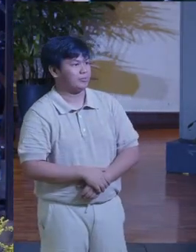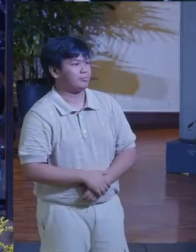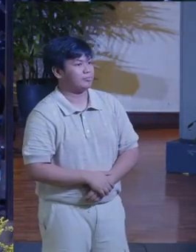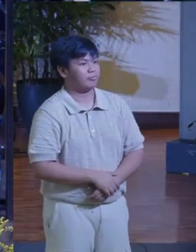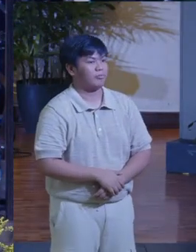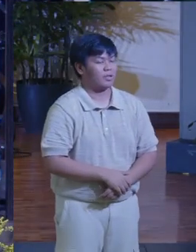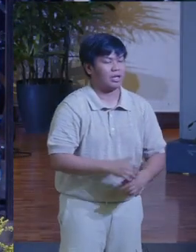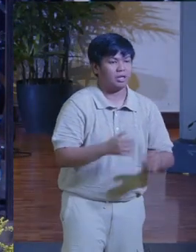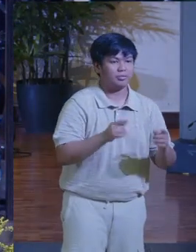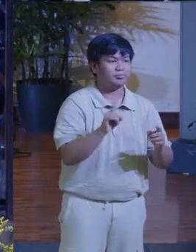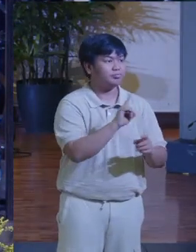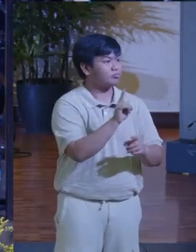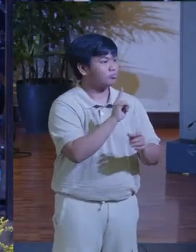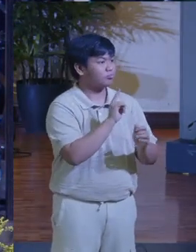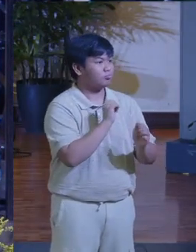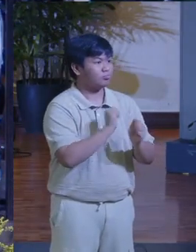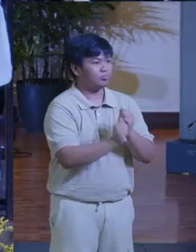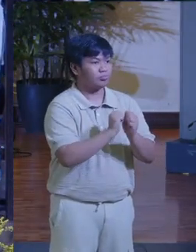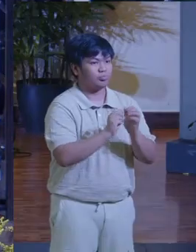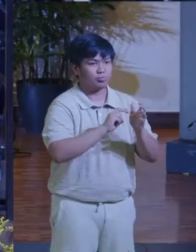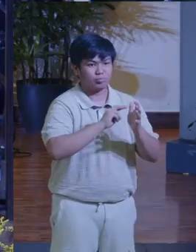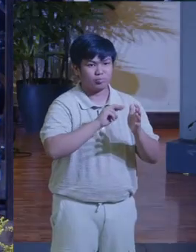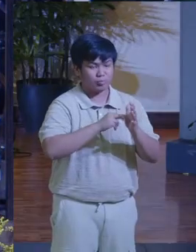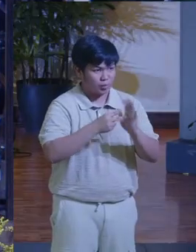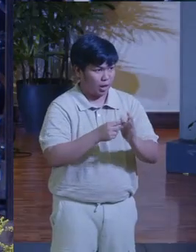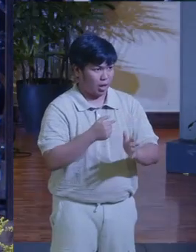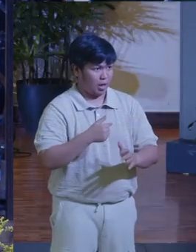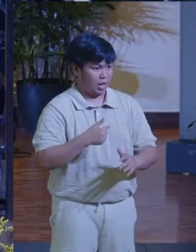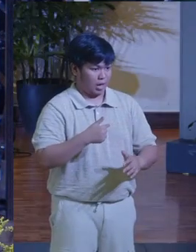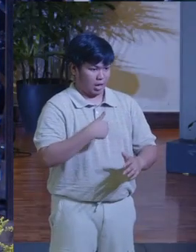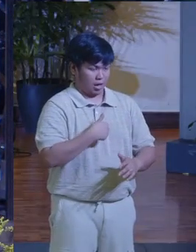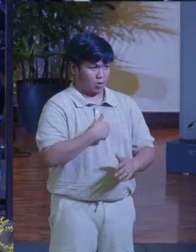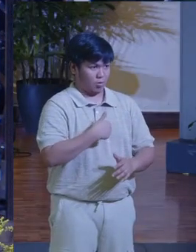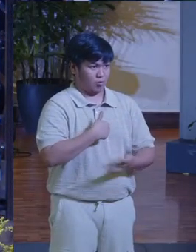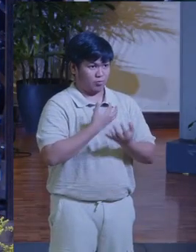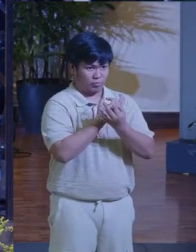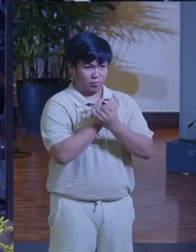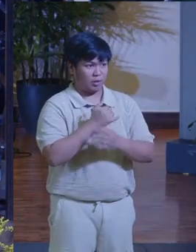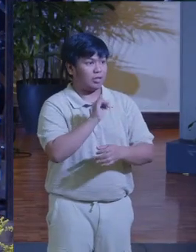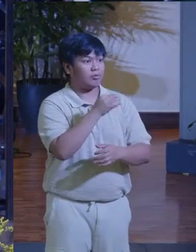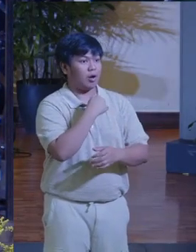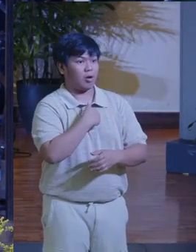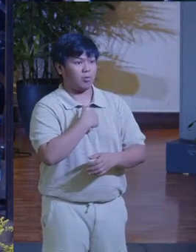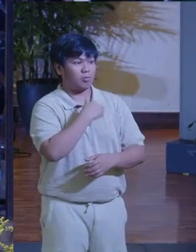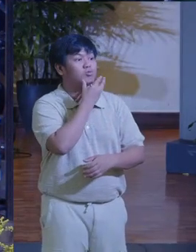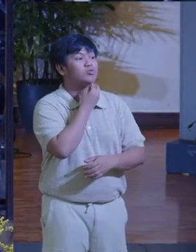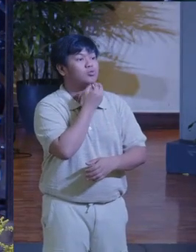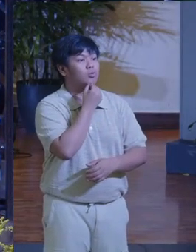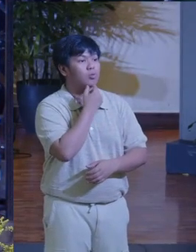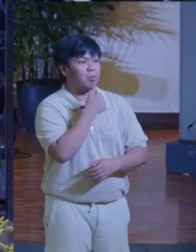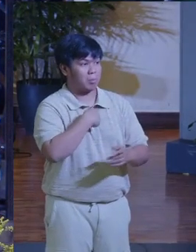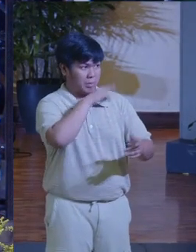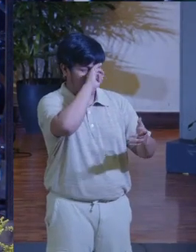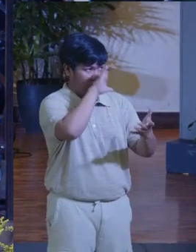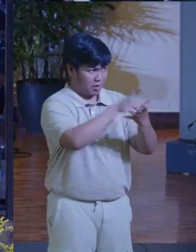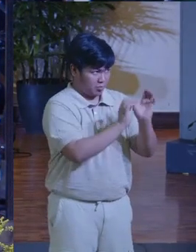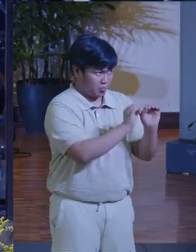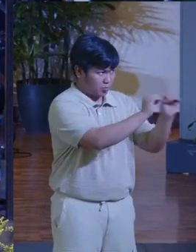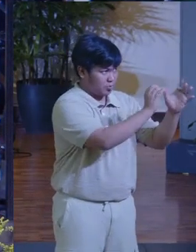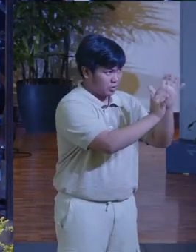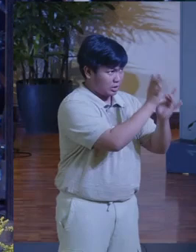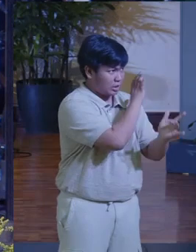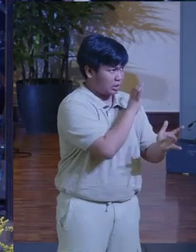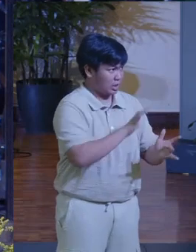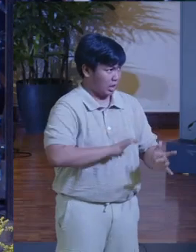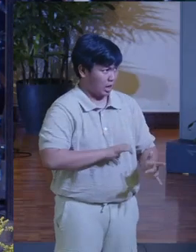eh. So malaya ba kami magkasala? Ano sabi niya sa verse 7?